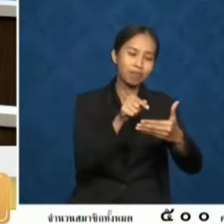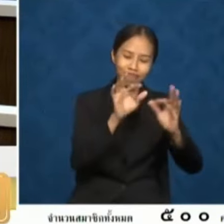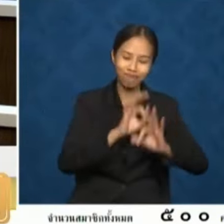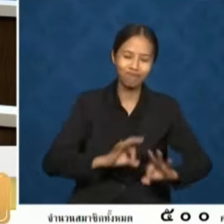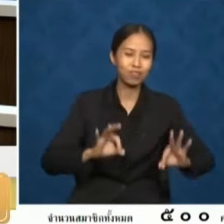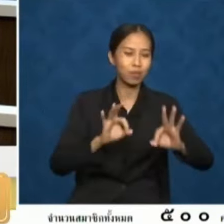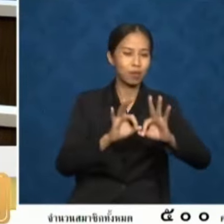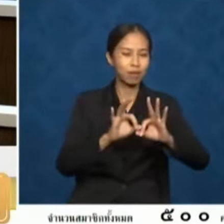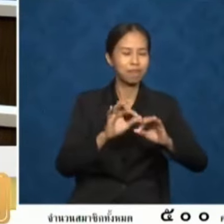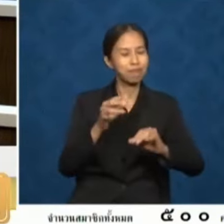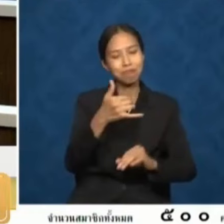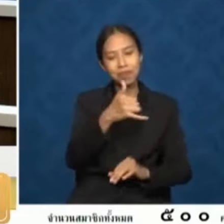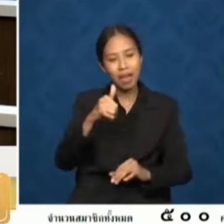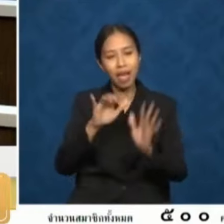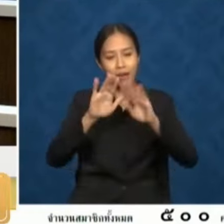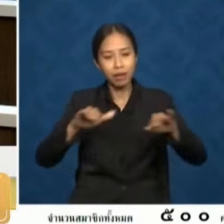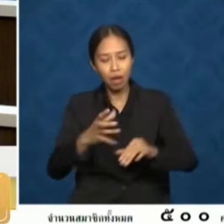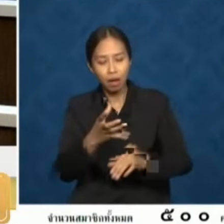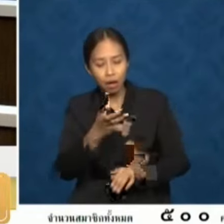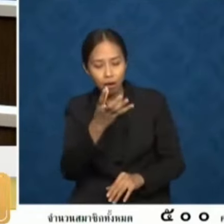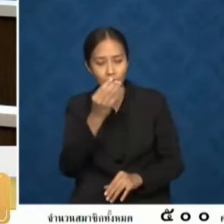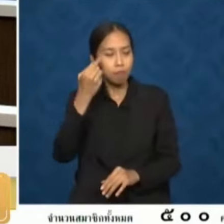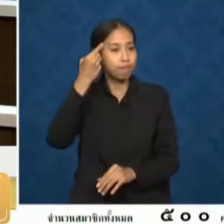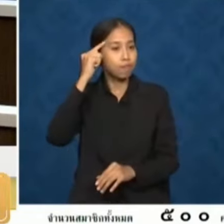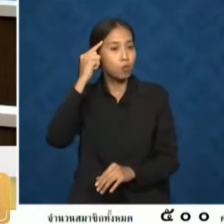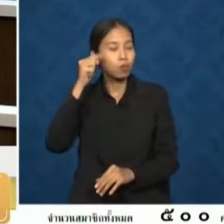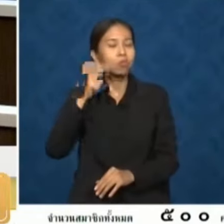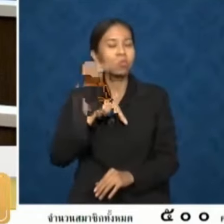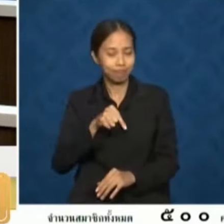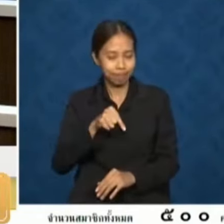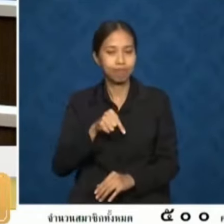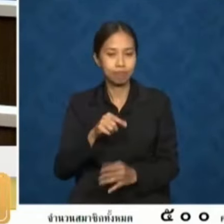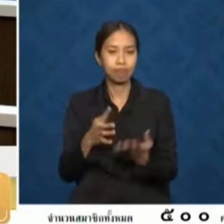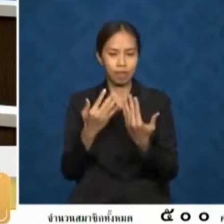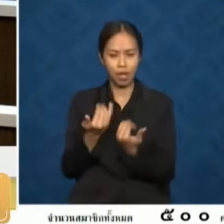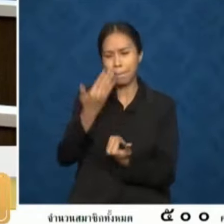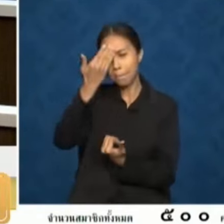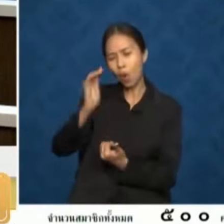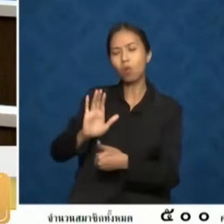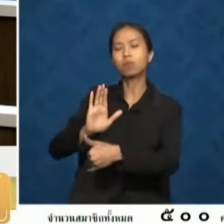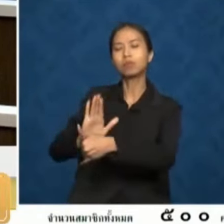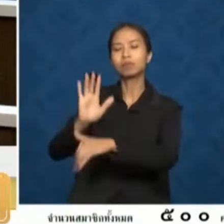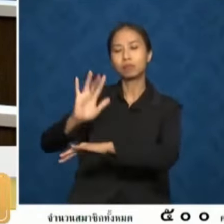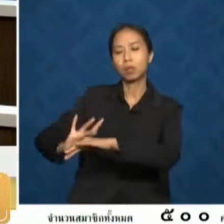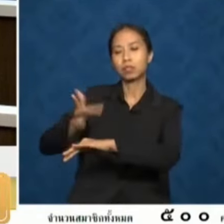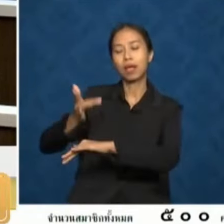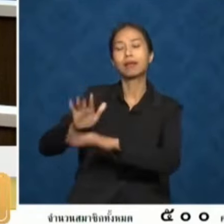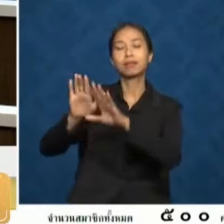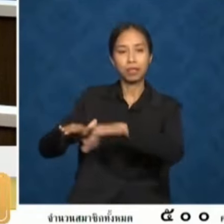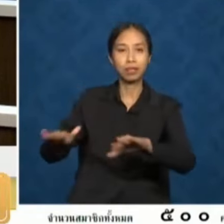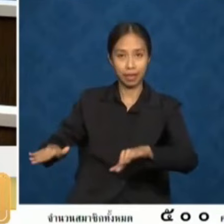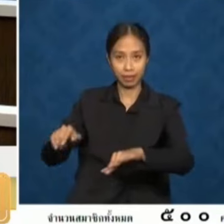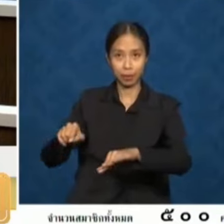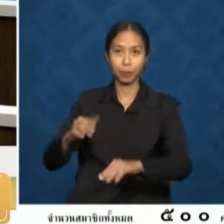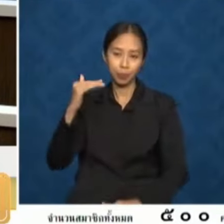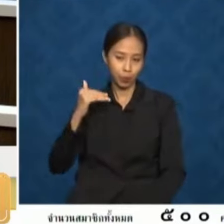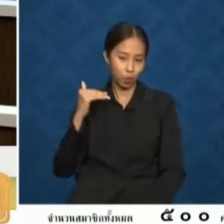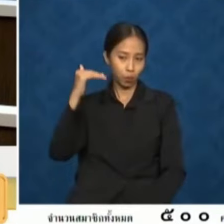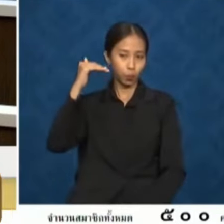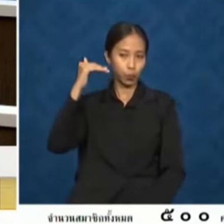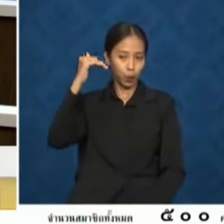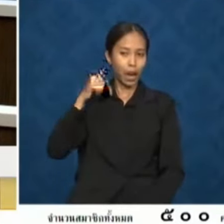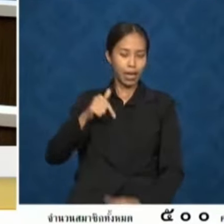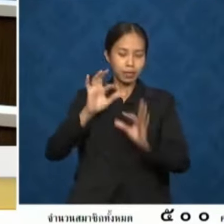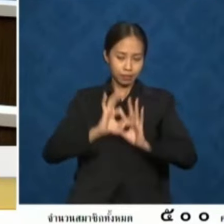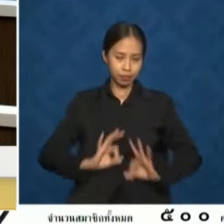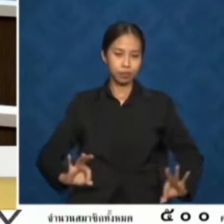จจะขาดการรับรู้ที่ดีการเรียนรู้ที่ดีนั่นคือวัยเด็กครับเพราะฉะนั้นผู้ใหญ่จึงเป็นบุคคล